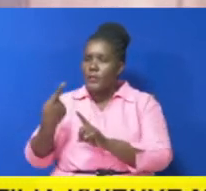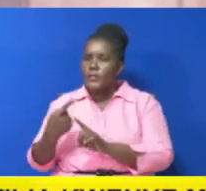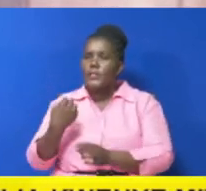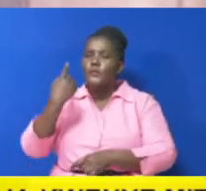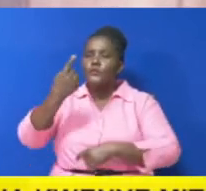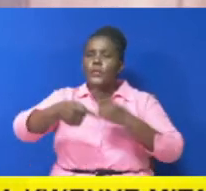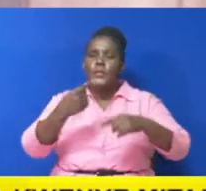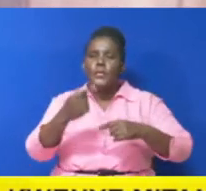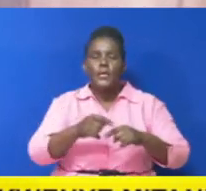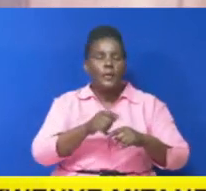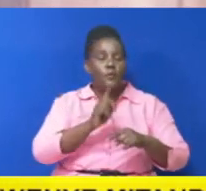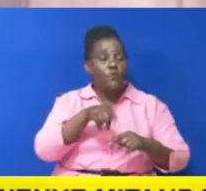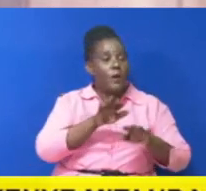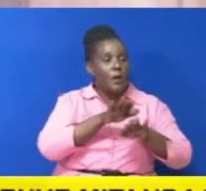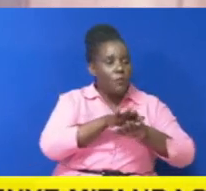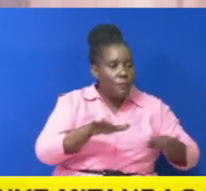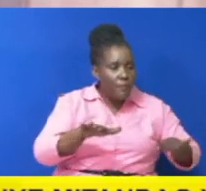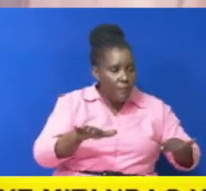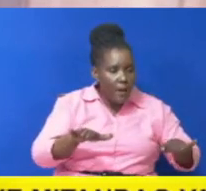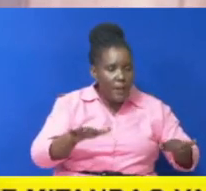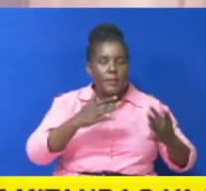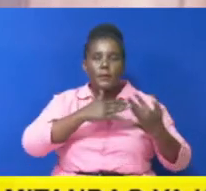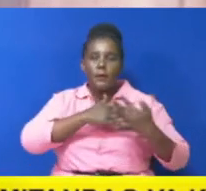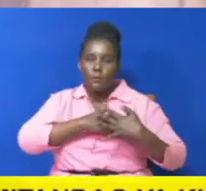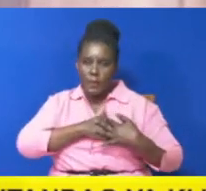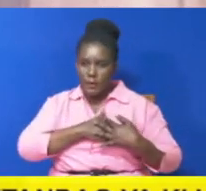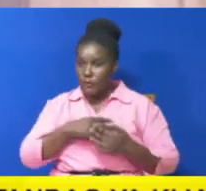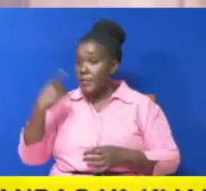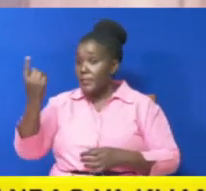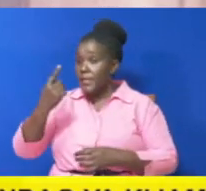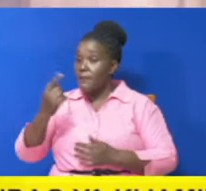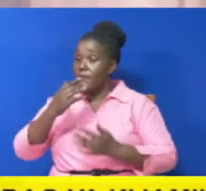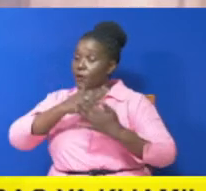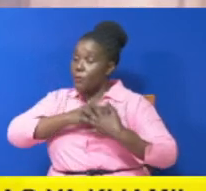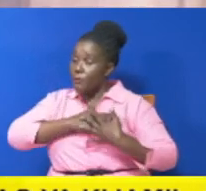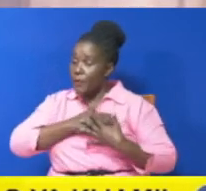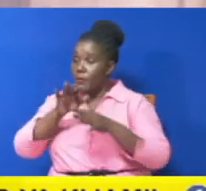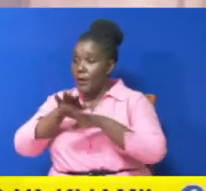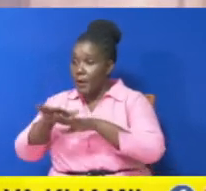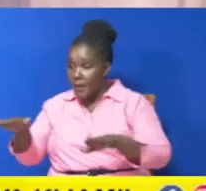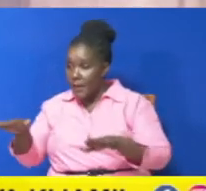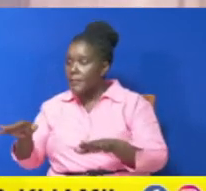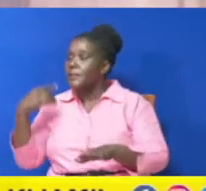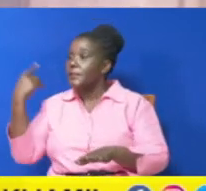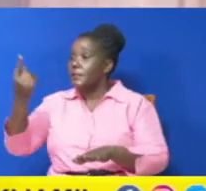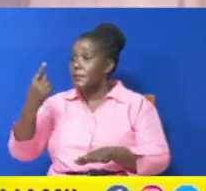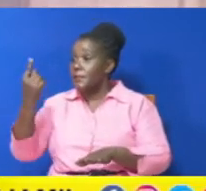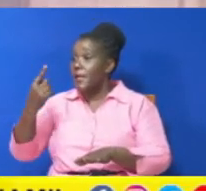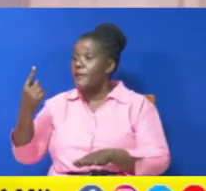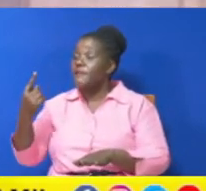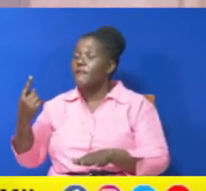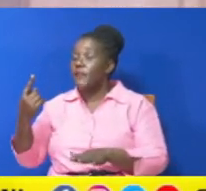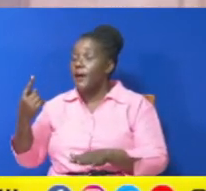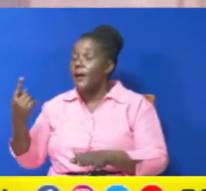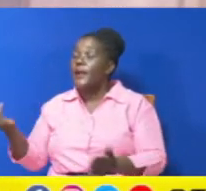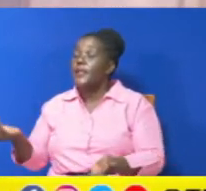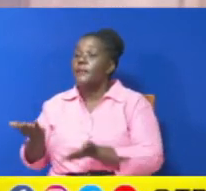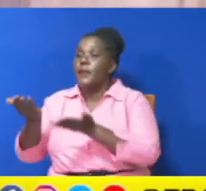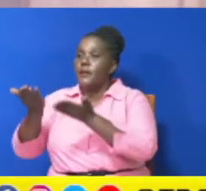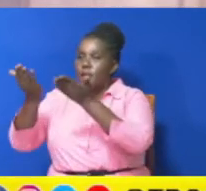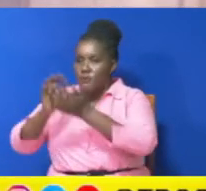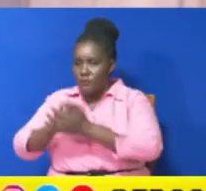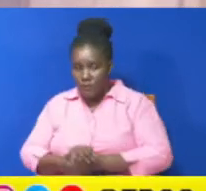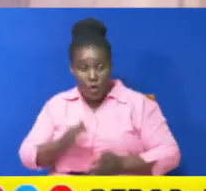upendo na amani. Taifa lenye upendo na lenye amani ndio taifa ambalo linakuwa na maendeleo.